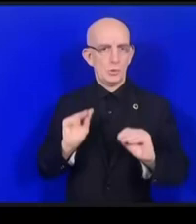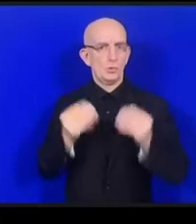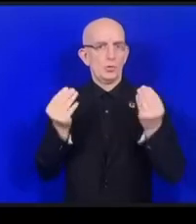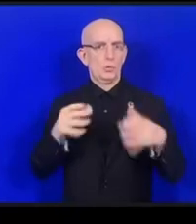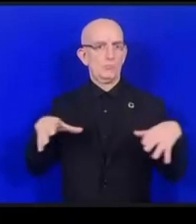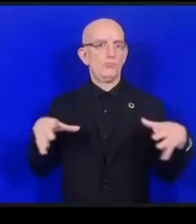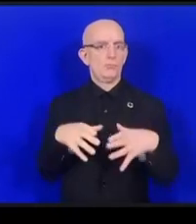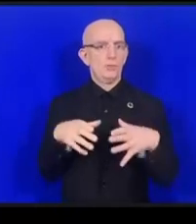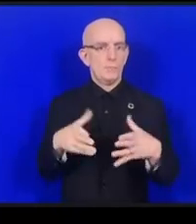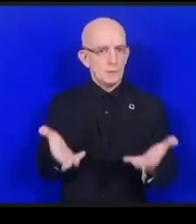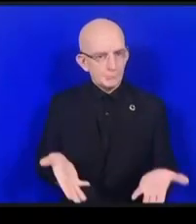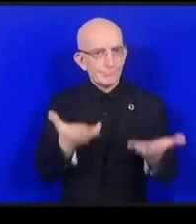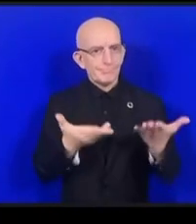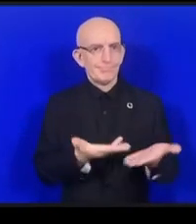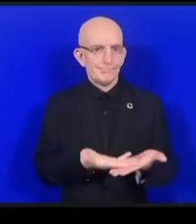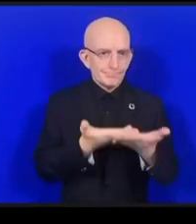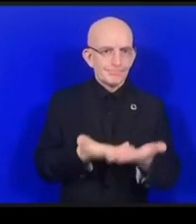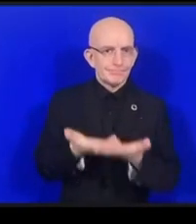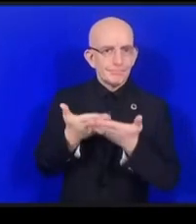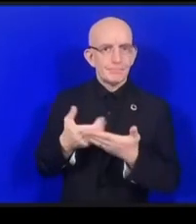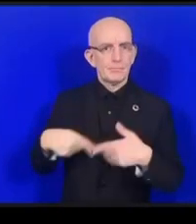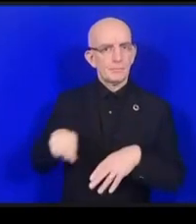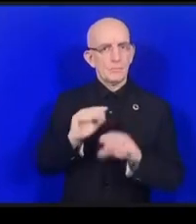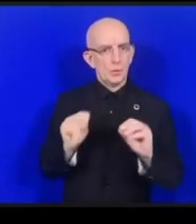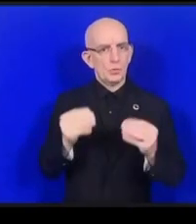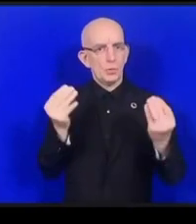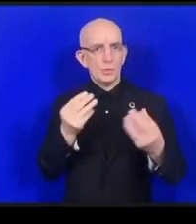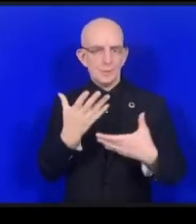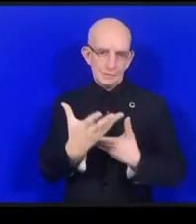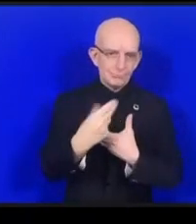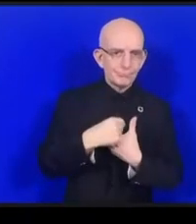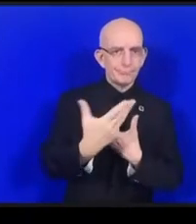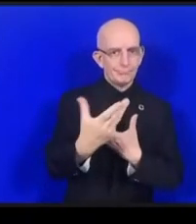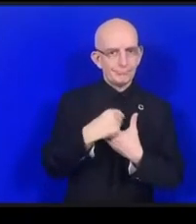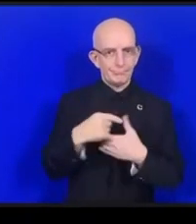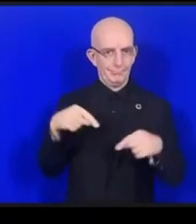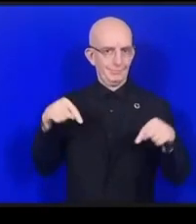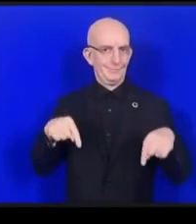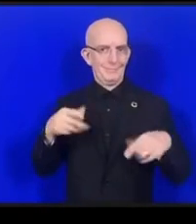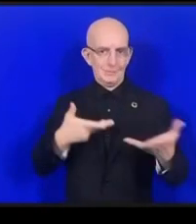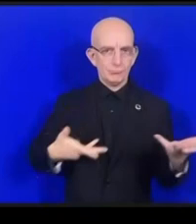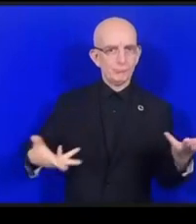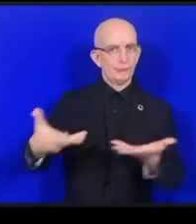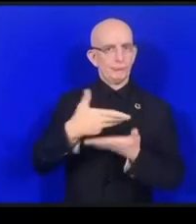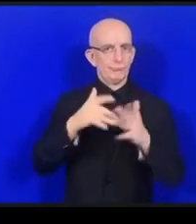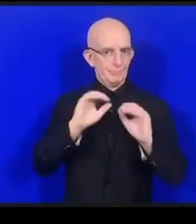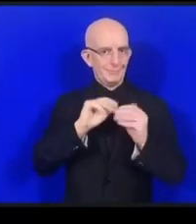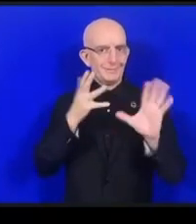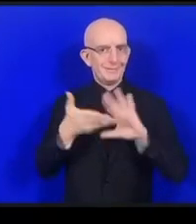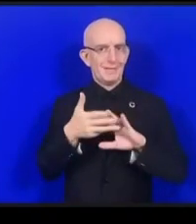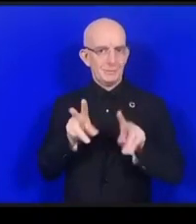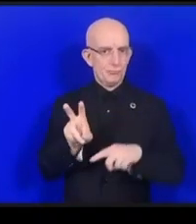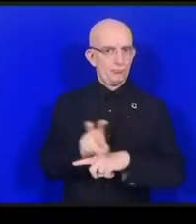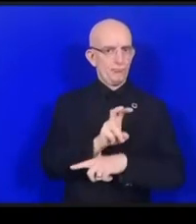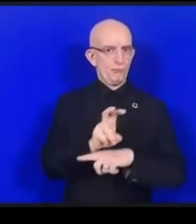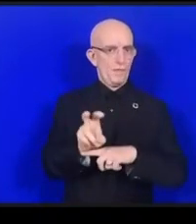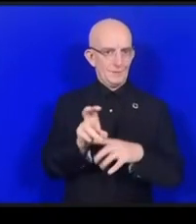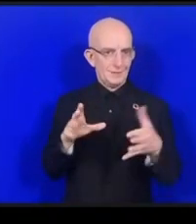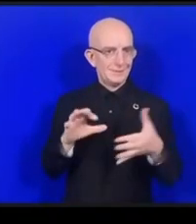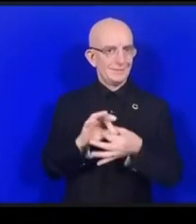наша коалиция молодёжи по ценностям интернета активно работает с людьми привлекает к нашей